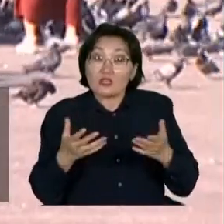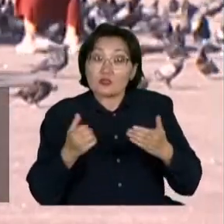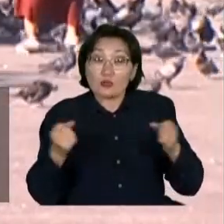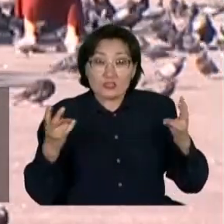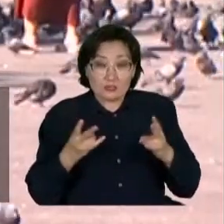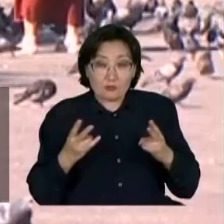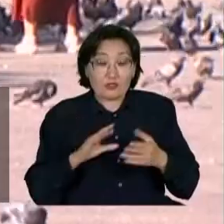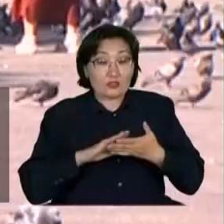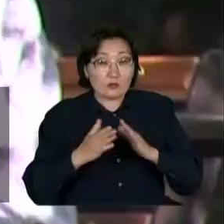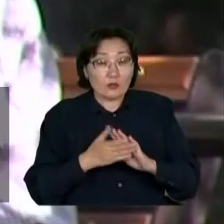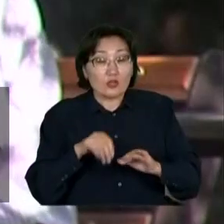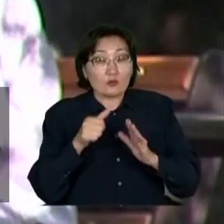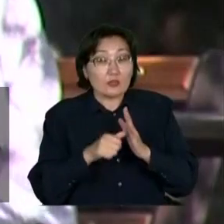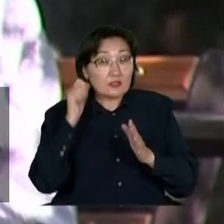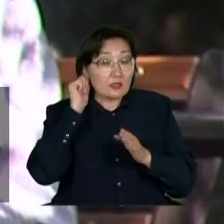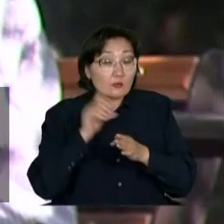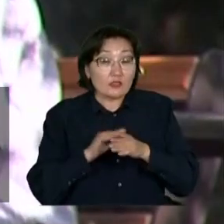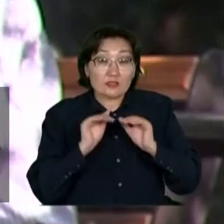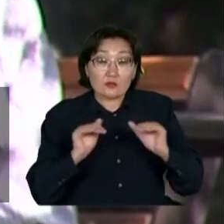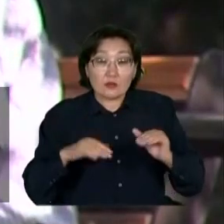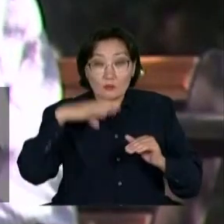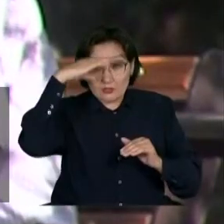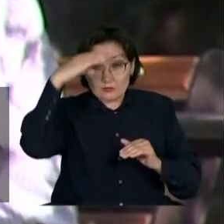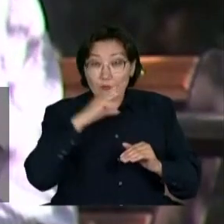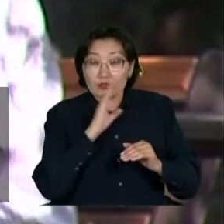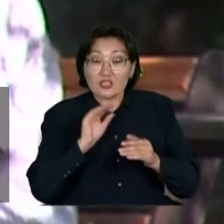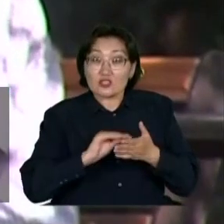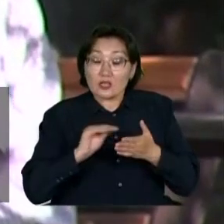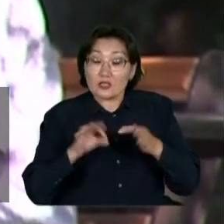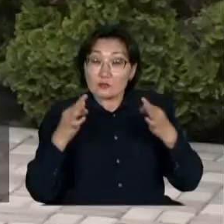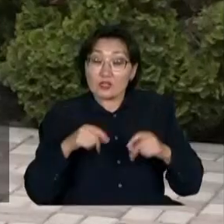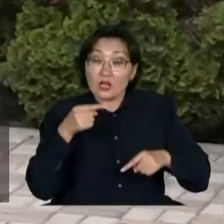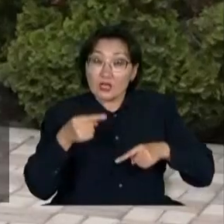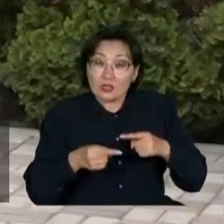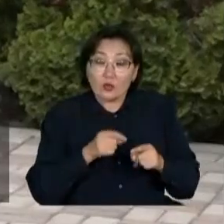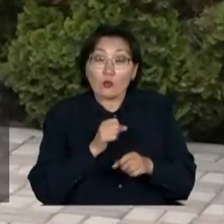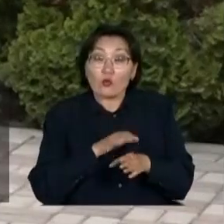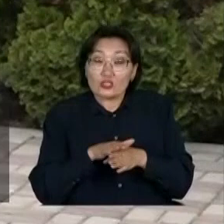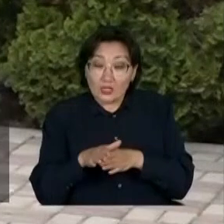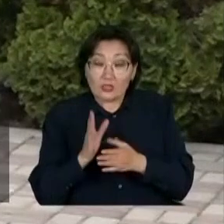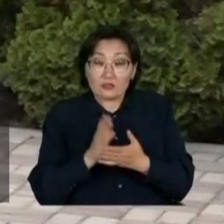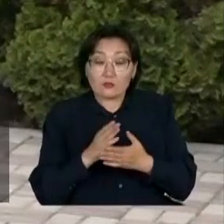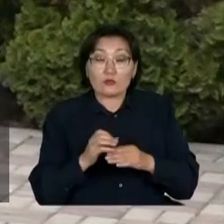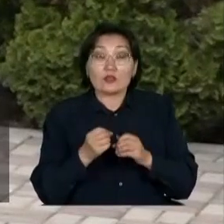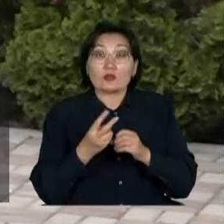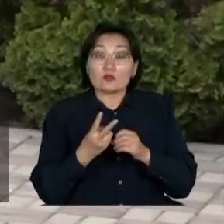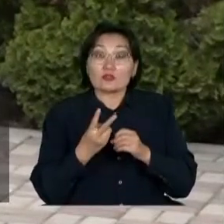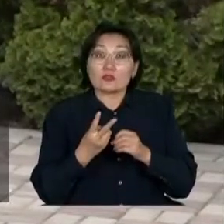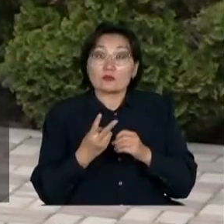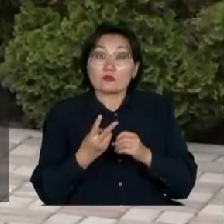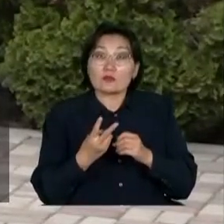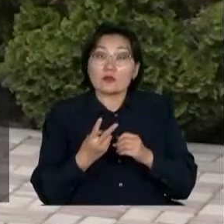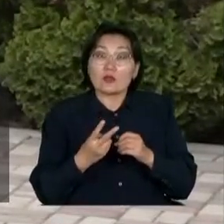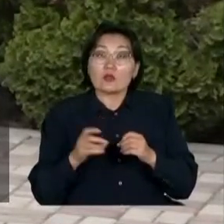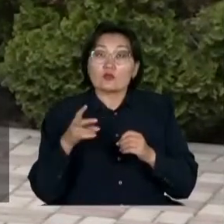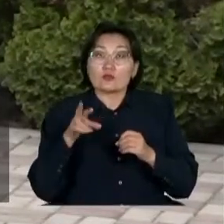шарт. Келісім шарт 16 жасқа толған азаматтармен ата-анасының жазбаша рұқсаты арқылы жасалады. 12 маусым халықаралық балалар еңбегінің ең